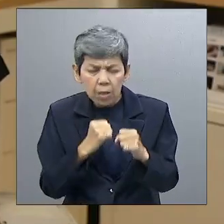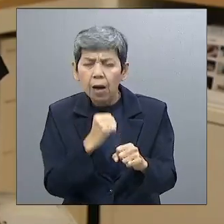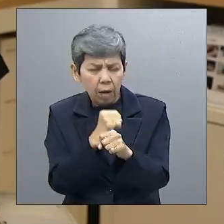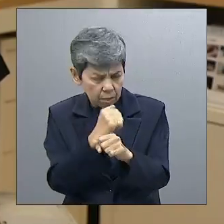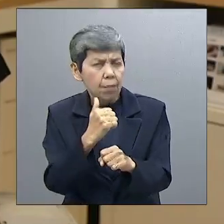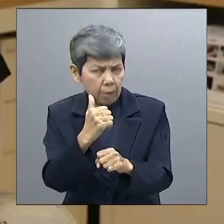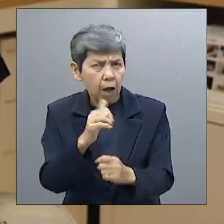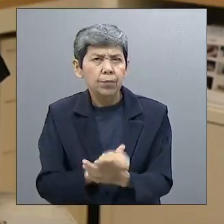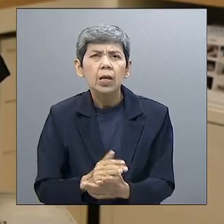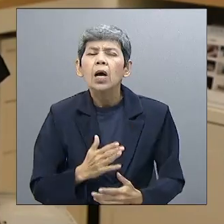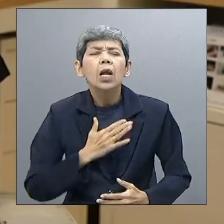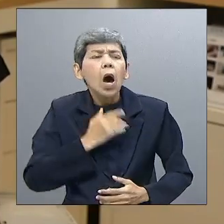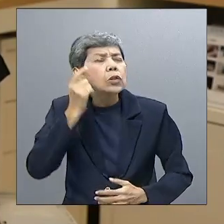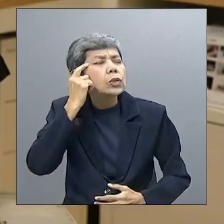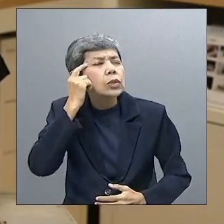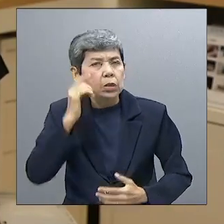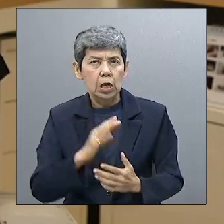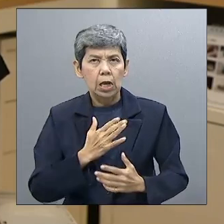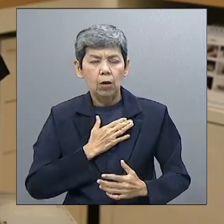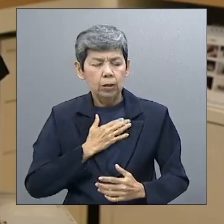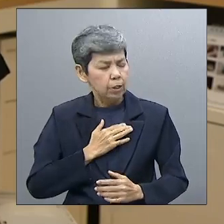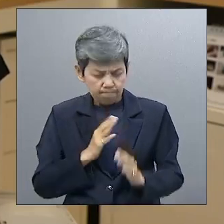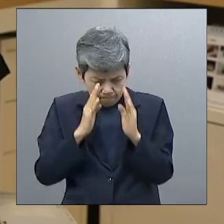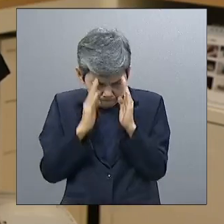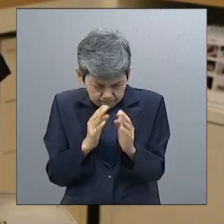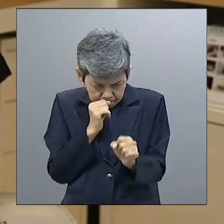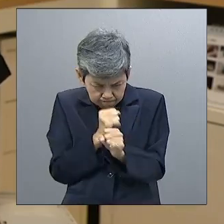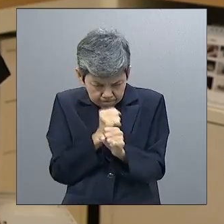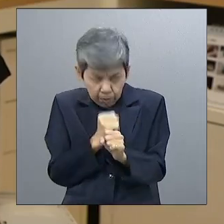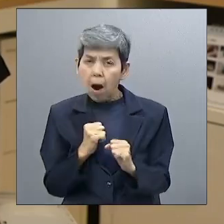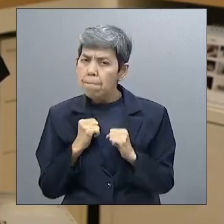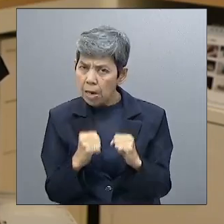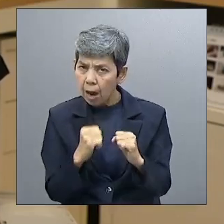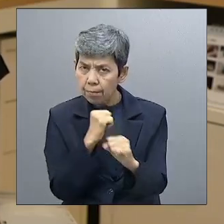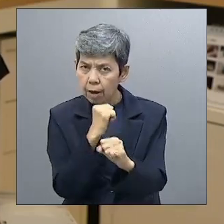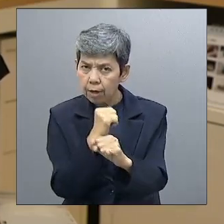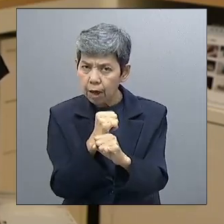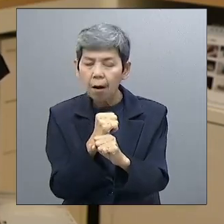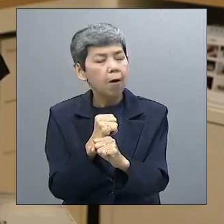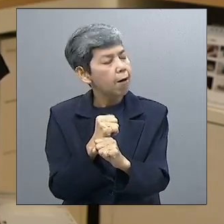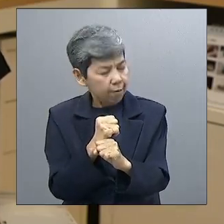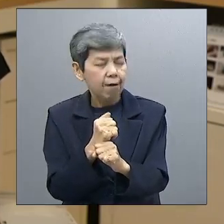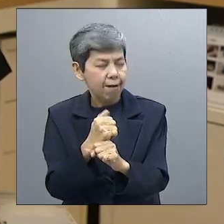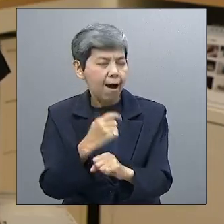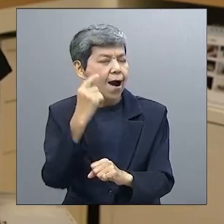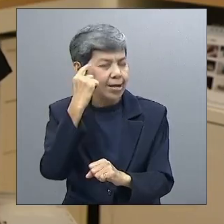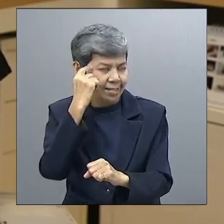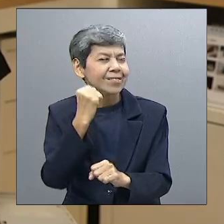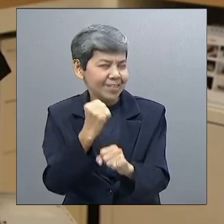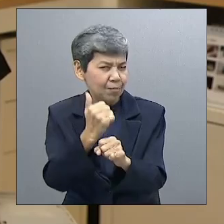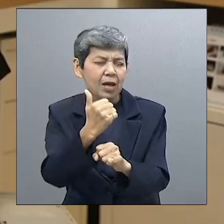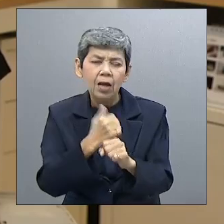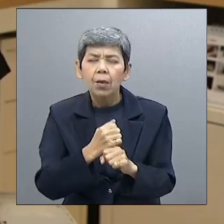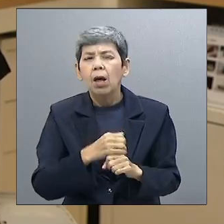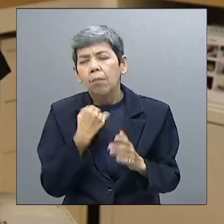ำหรับเราแค่เรามีความตั้งใจและพยายามที่จะทำมันให้สำเร็จผมเชื่อว่าคือมันอาจจะล้มเหลวหล